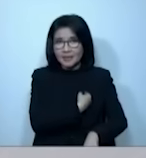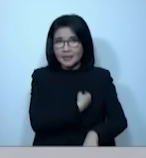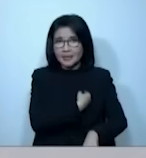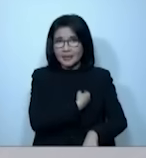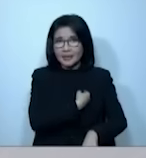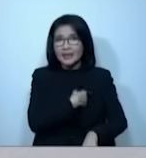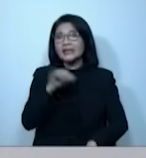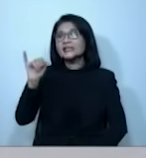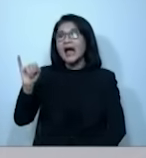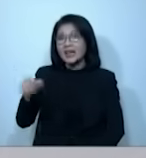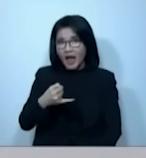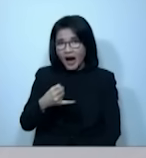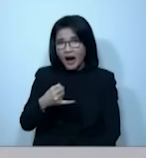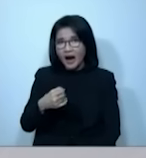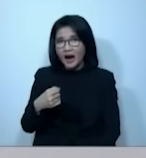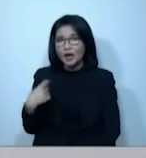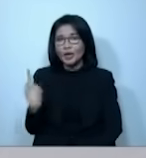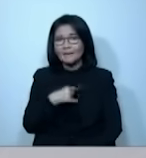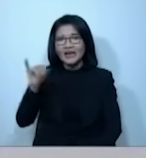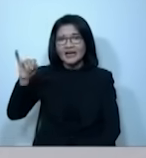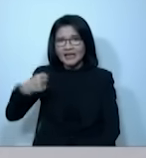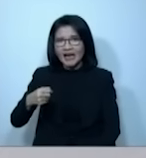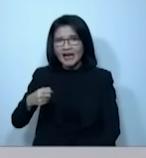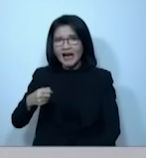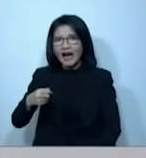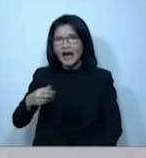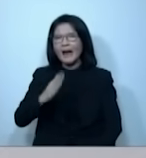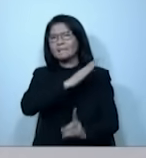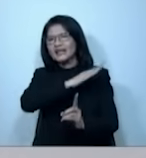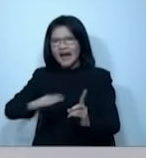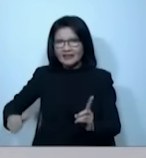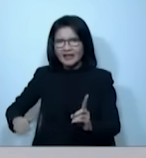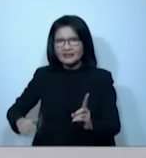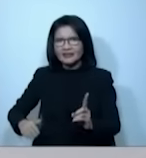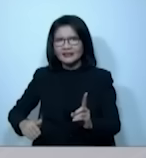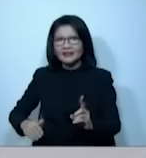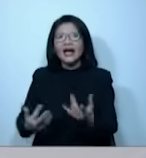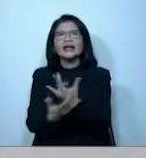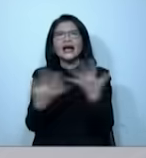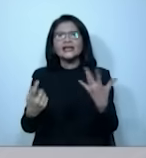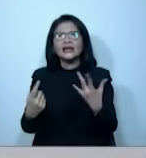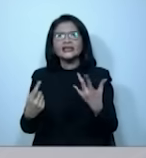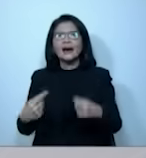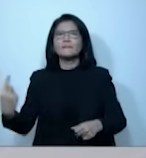tidak benar salah berkhianat rakyat yang akan menghukum